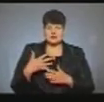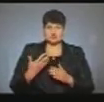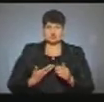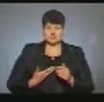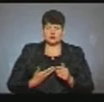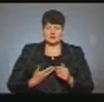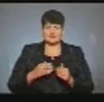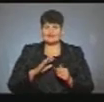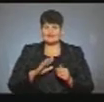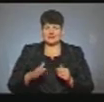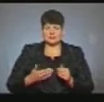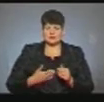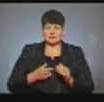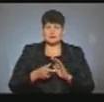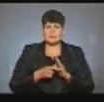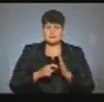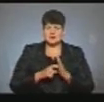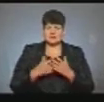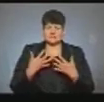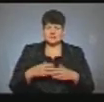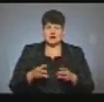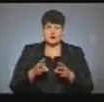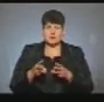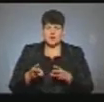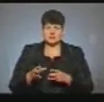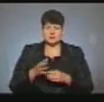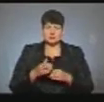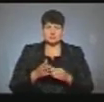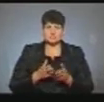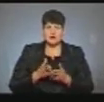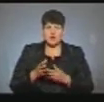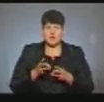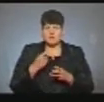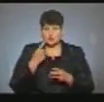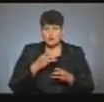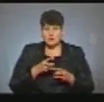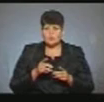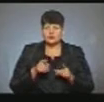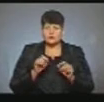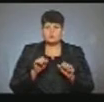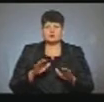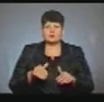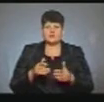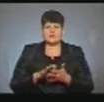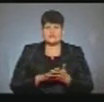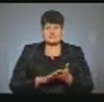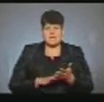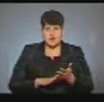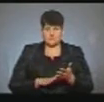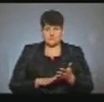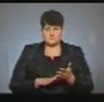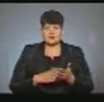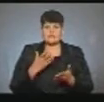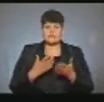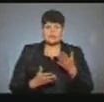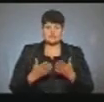житлових, нежитлових приміщень, які вже опалюються шляхом індивідуального опалення. Тільки тоді можна подавати заяву.